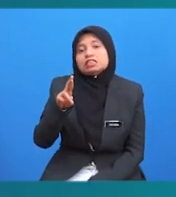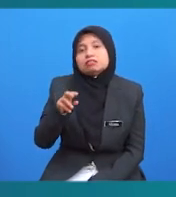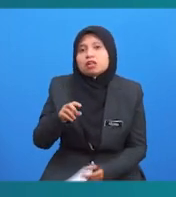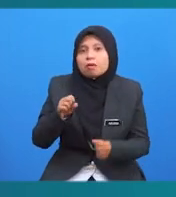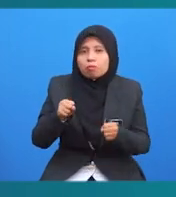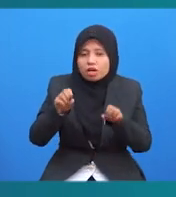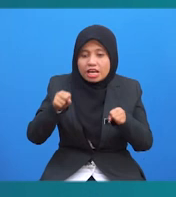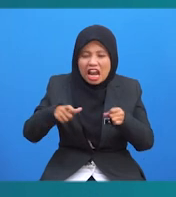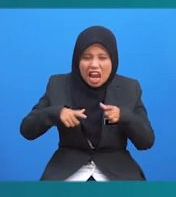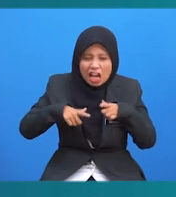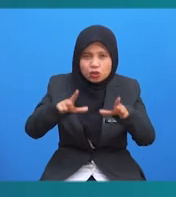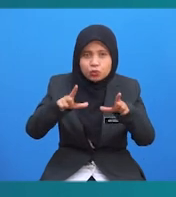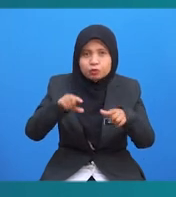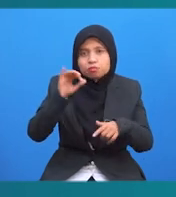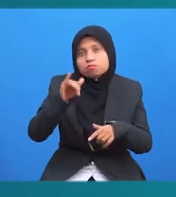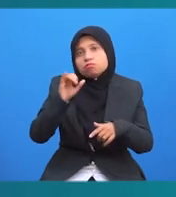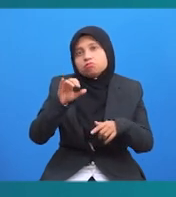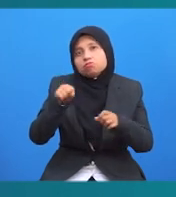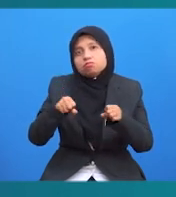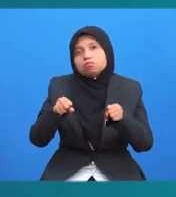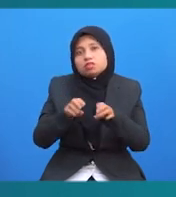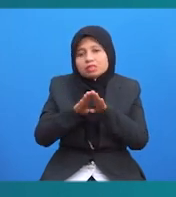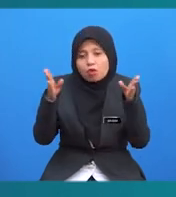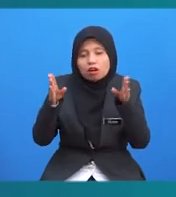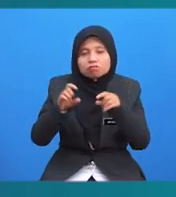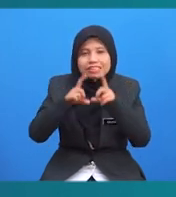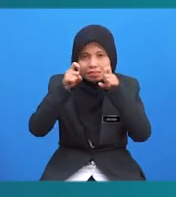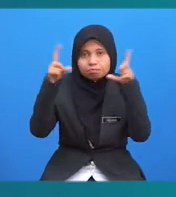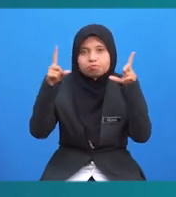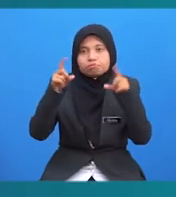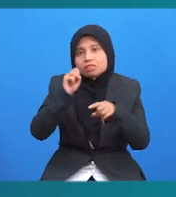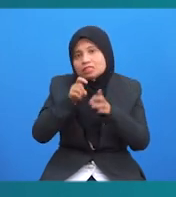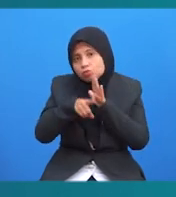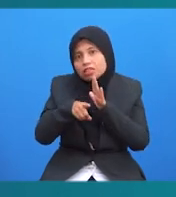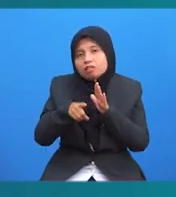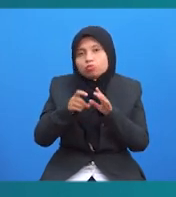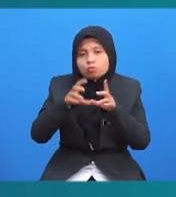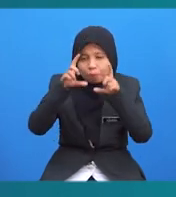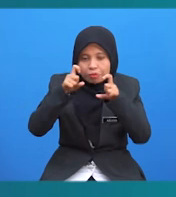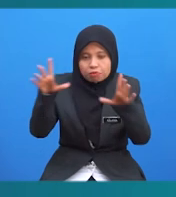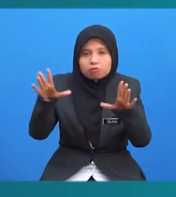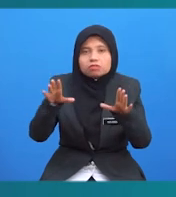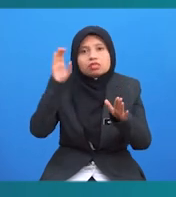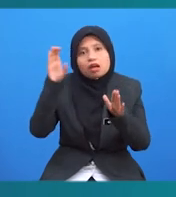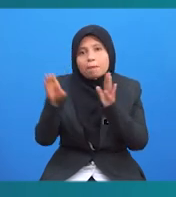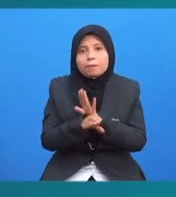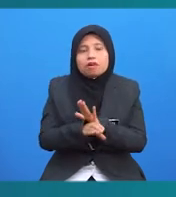yang pantas, yang mana shutter speed terbuka sekelip mata bagi menangkap pergerakan objek